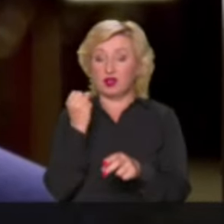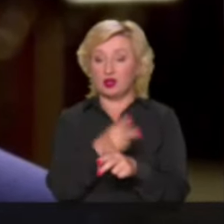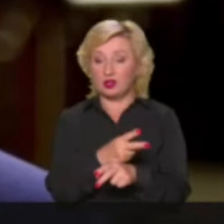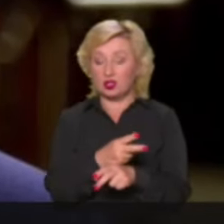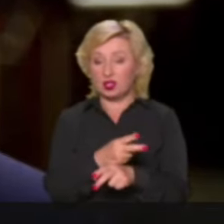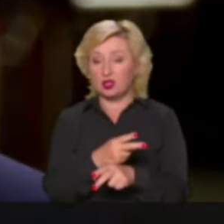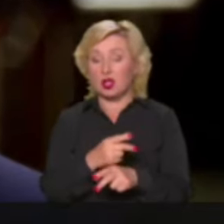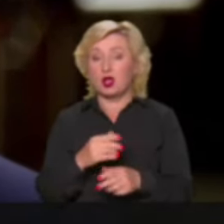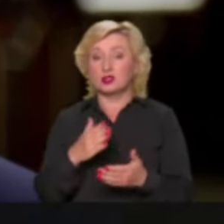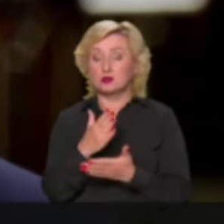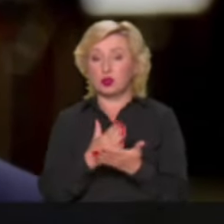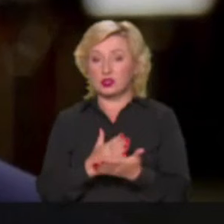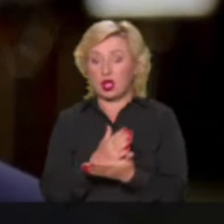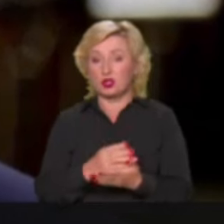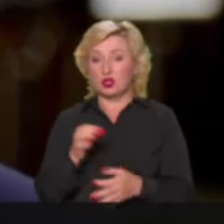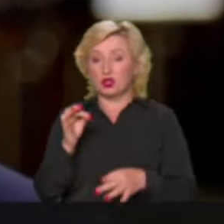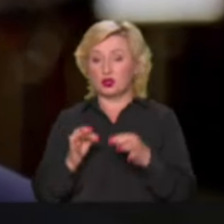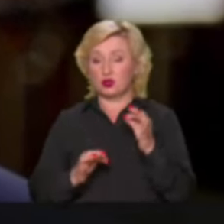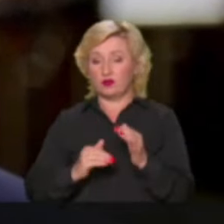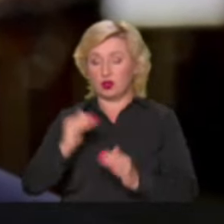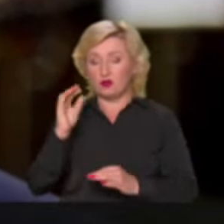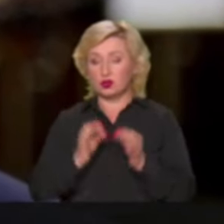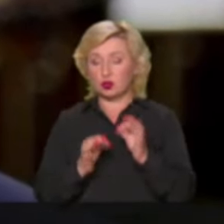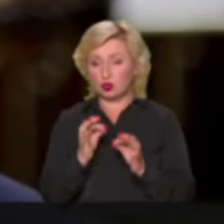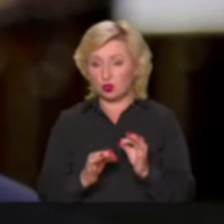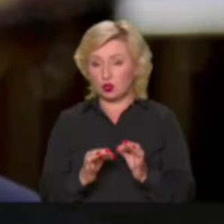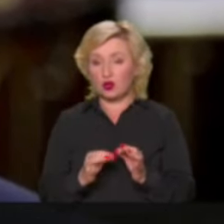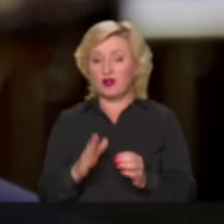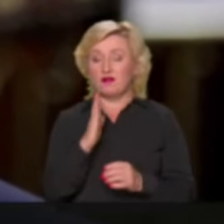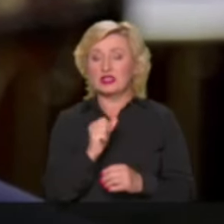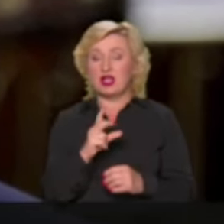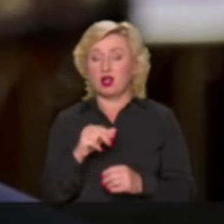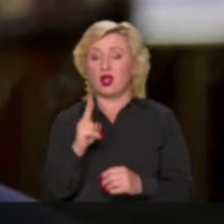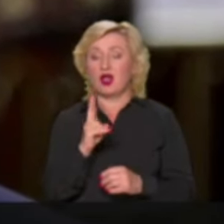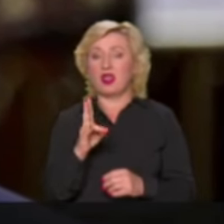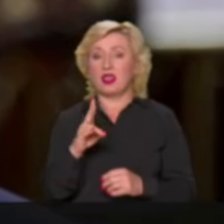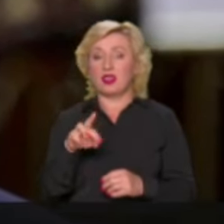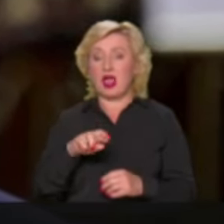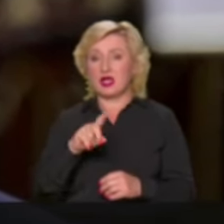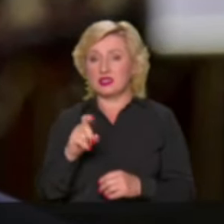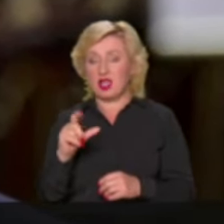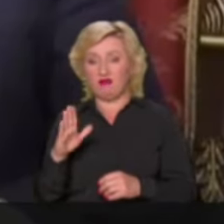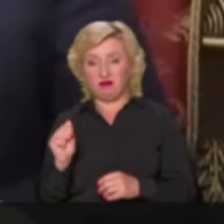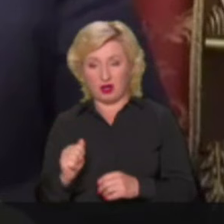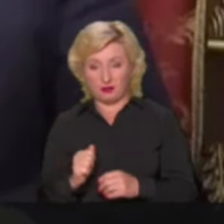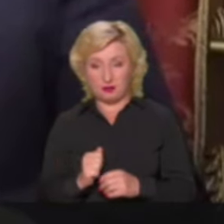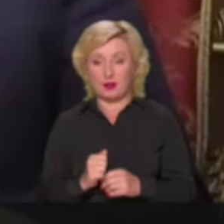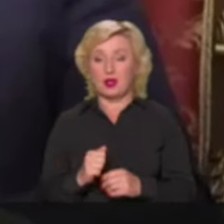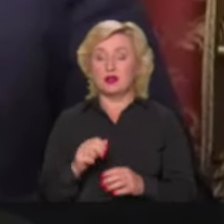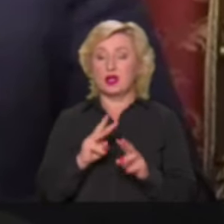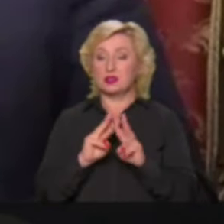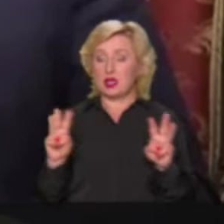касаційного адміністративного суду у складі Верховного суду Всеволода Князєва. Про це йдеться на сайті